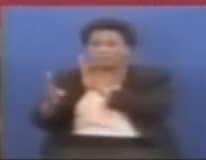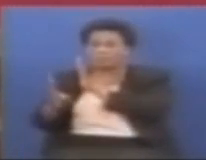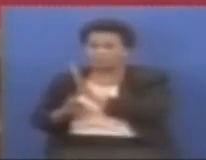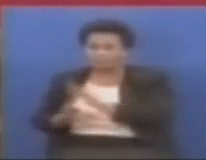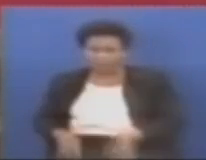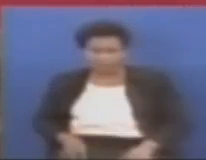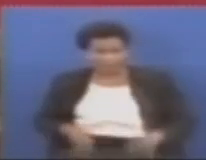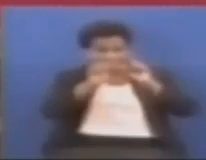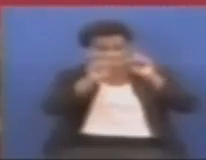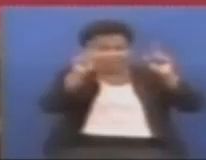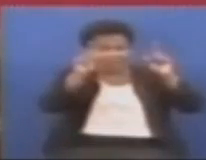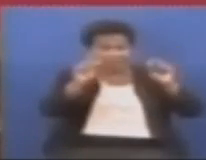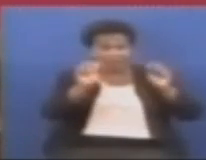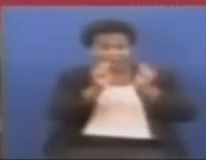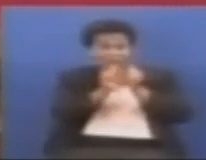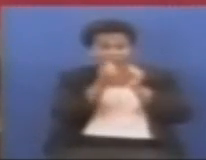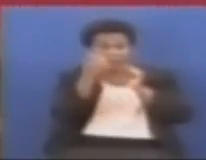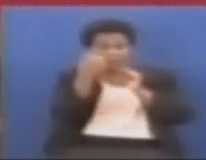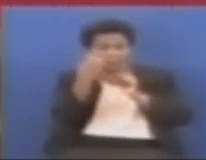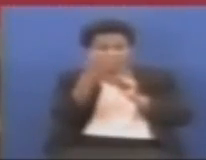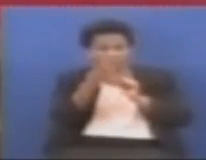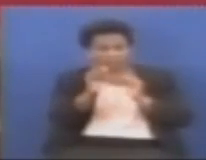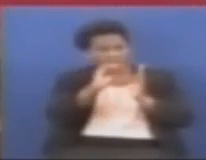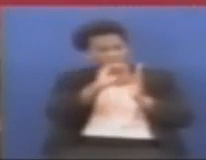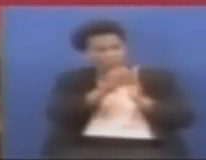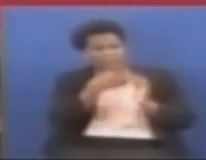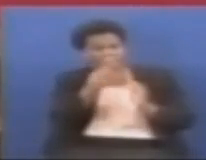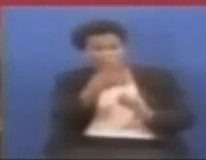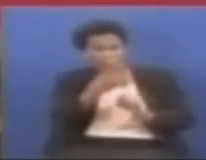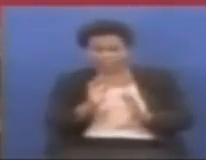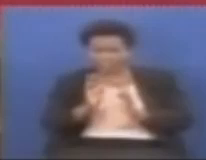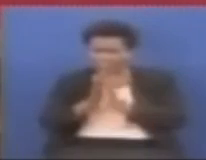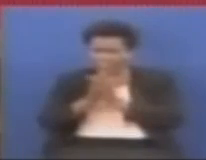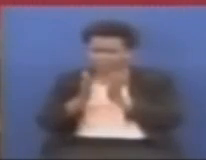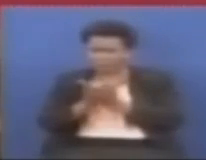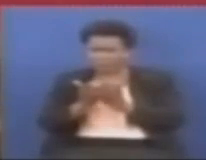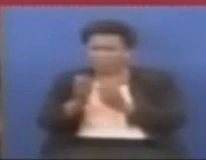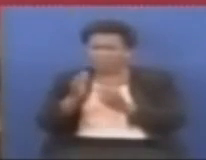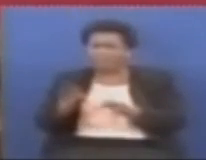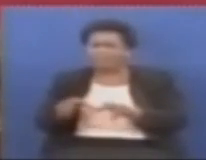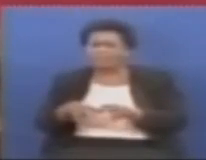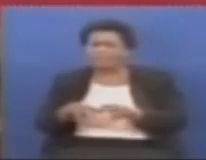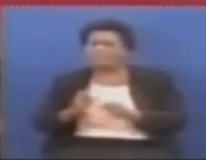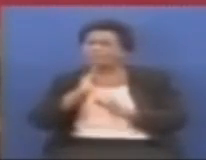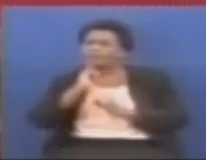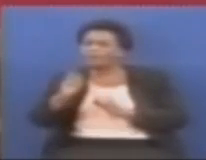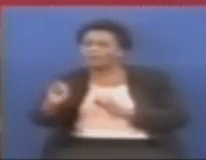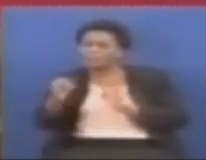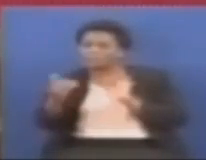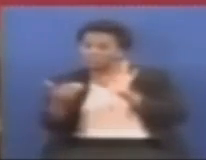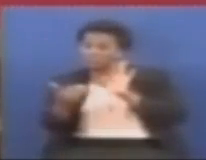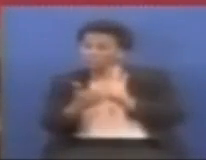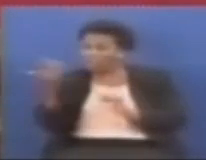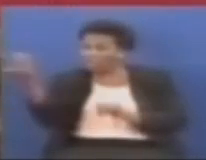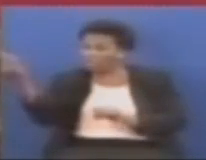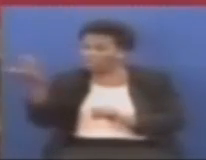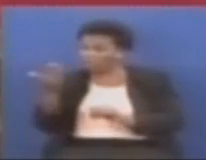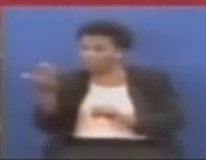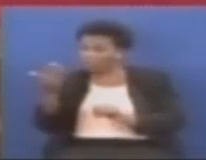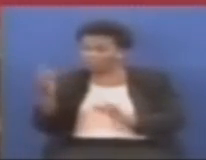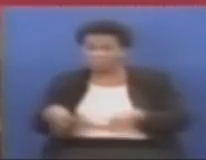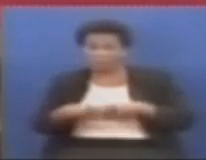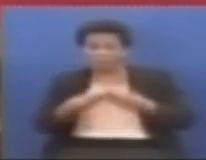wasia, kufungua mashauri ya mirathi, usimamizi, pingamizi la